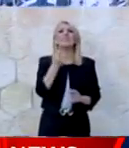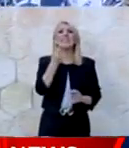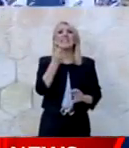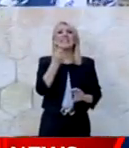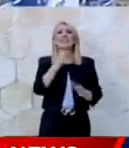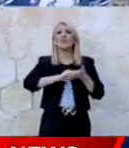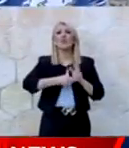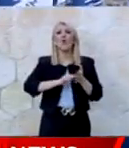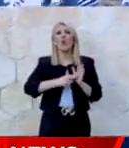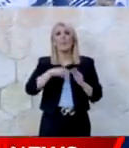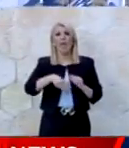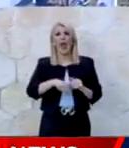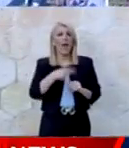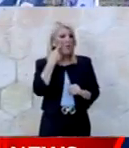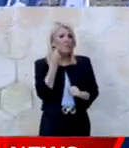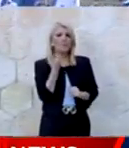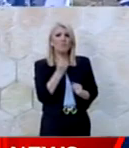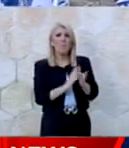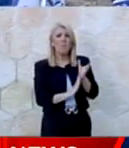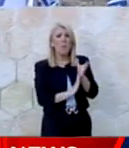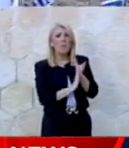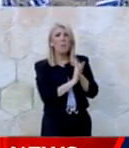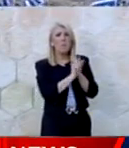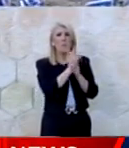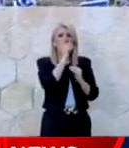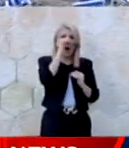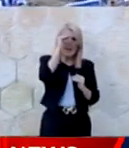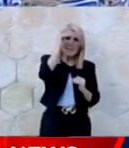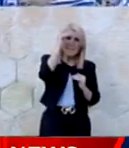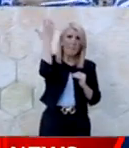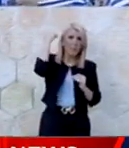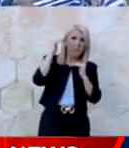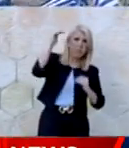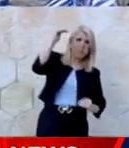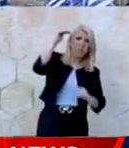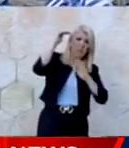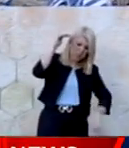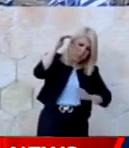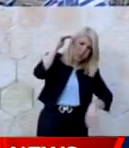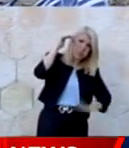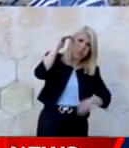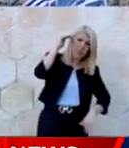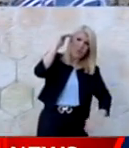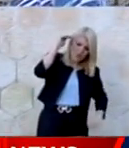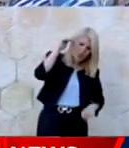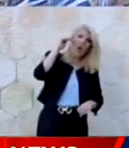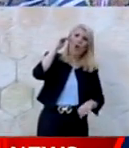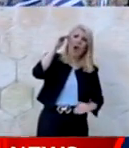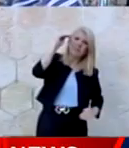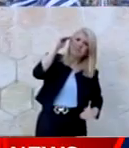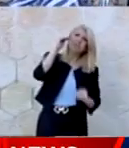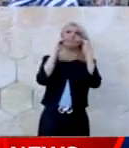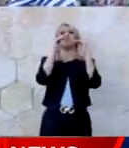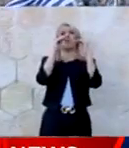Βρίσκεται ένα βήμα από την επενδυτική βαθμίδα, από φθηνότερο δηλαδή δανεισμό επιχειρήσεων και νοικοκυριών. Και